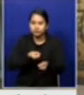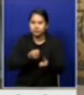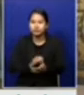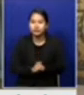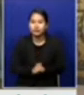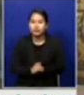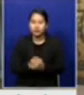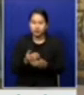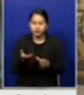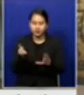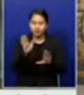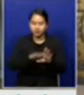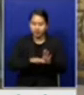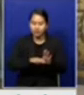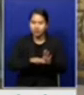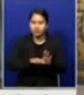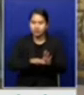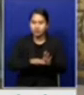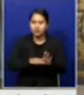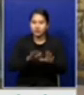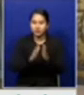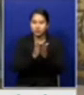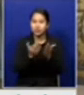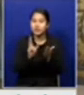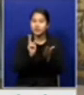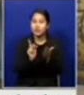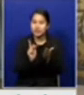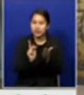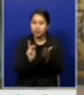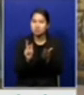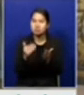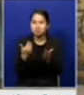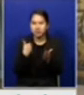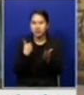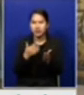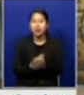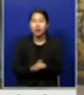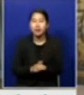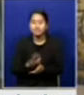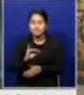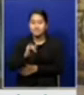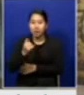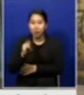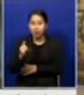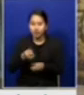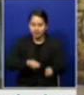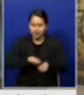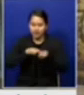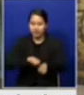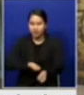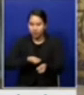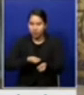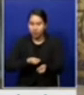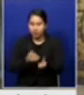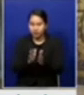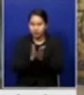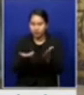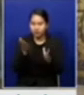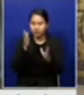ขียวแต่อีกส่วนหนึ่งเกษตรกรไปขึ้นทะเบียนมีเล่มเขียวแต่ไม่